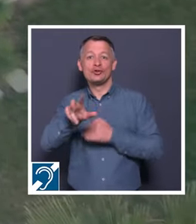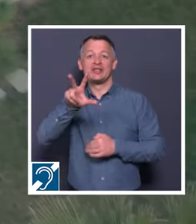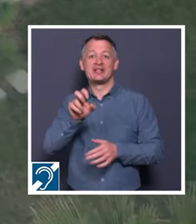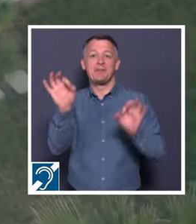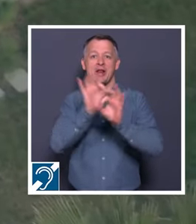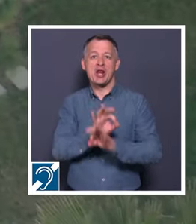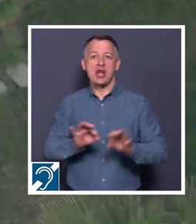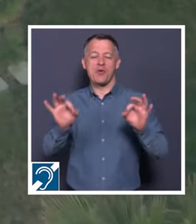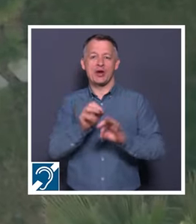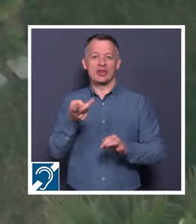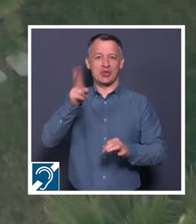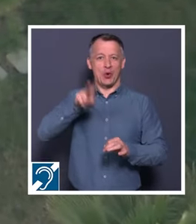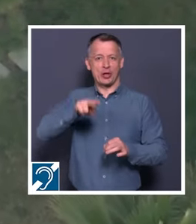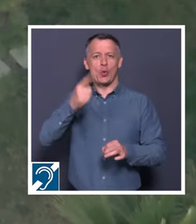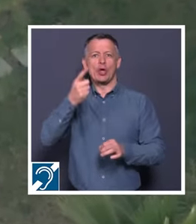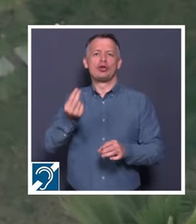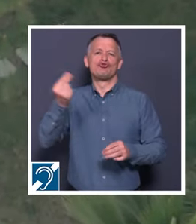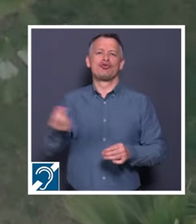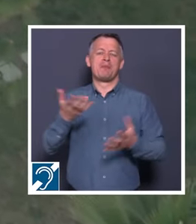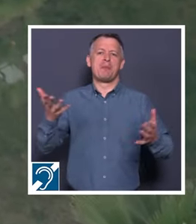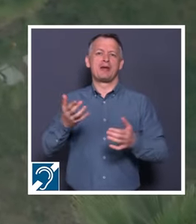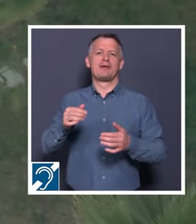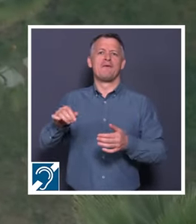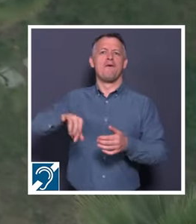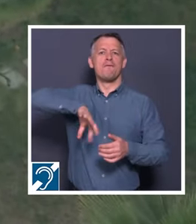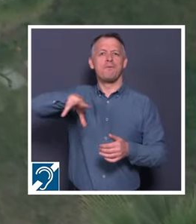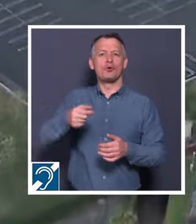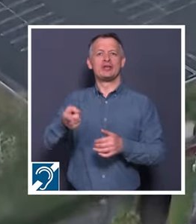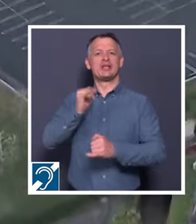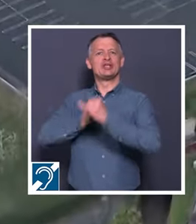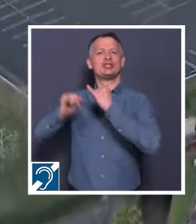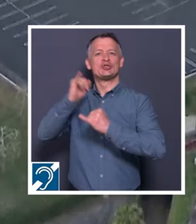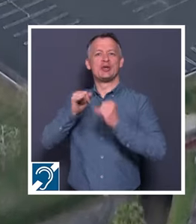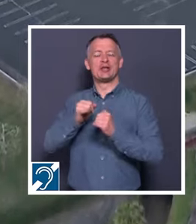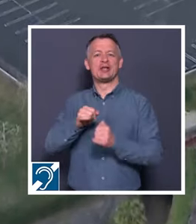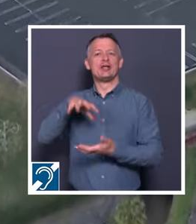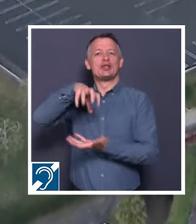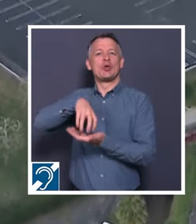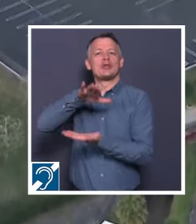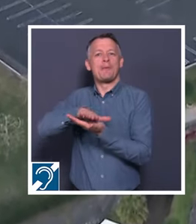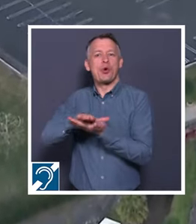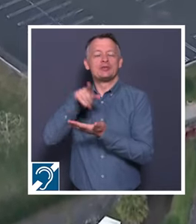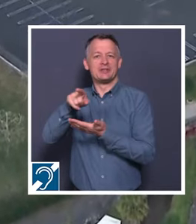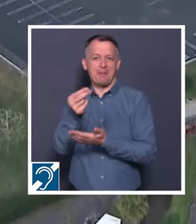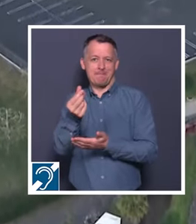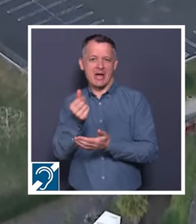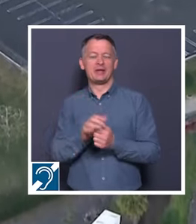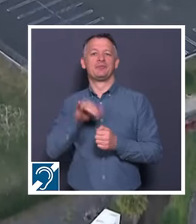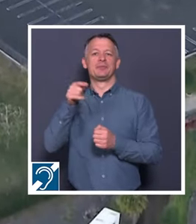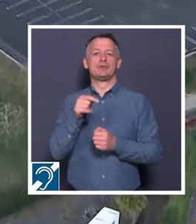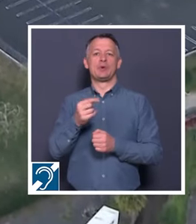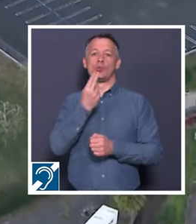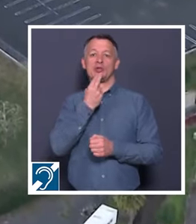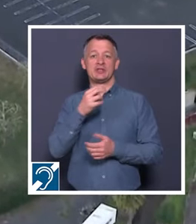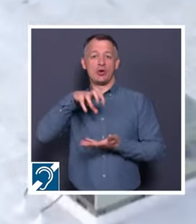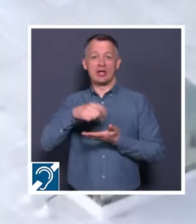mari jafuri din istoria orașului, care a avut loc la un depozit de bani cash din Los Angeles. Poliția locală a declarat că hoții